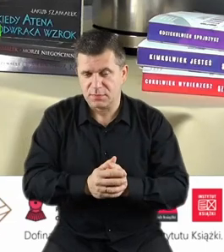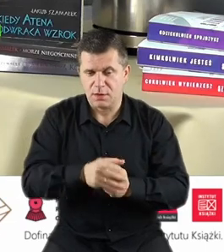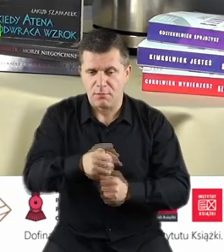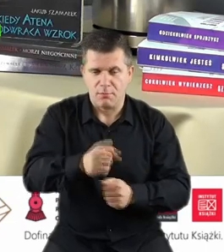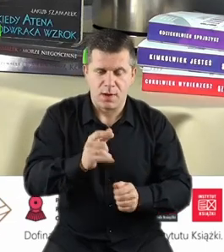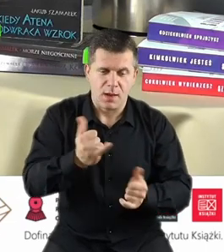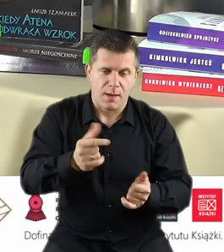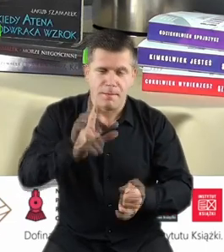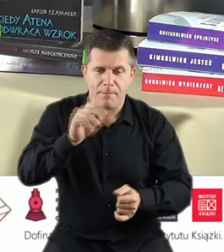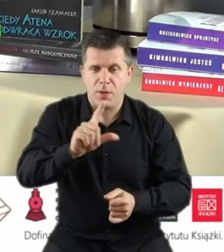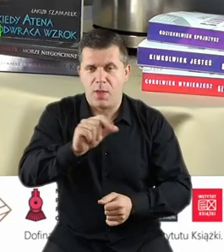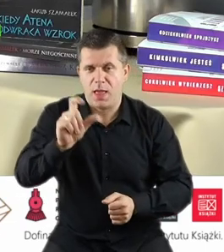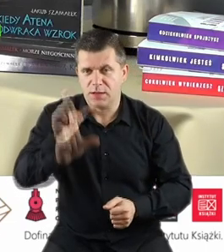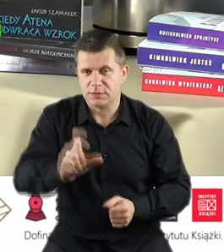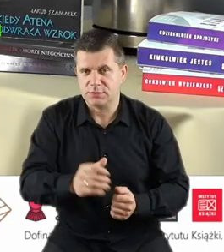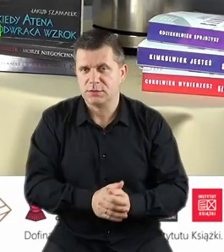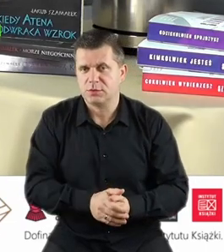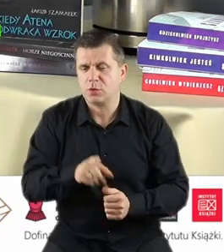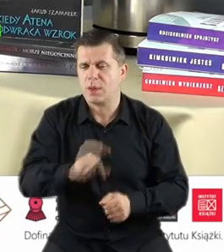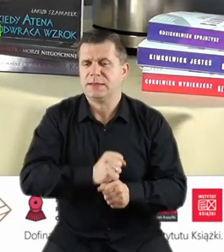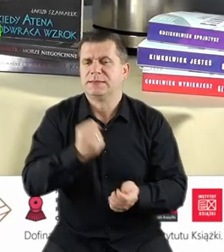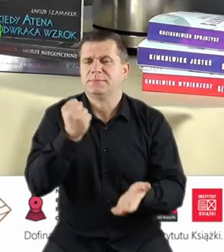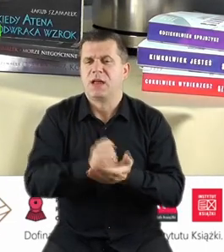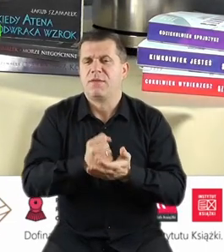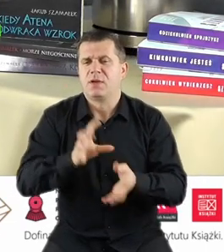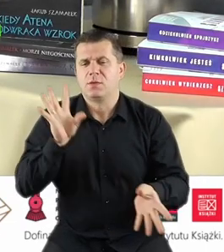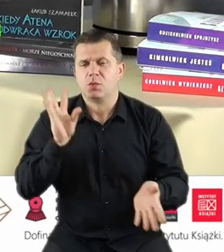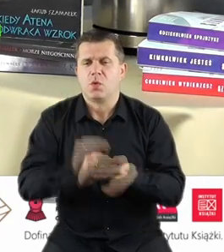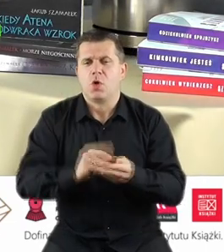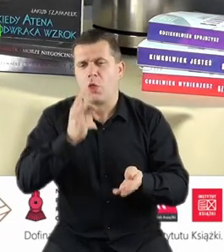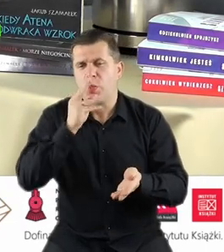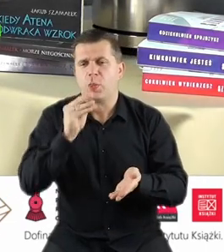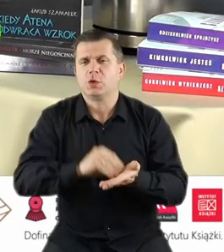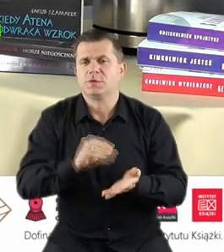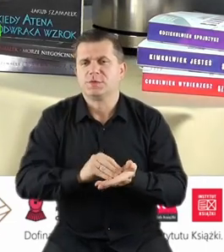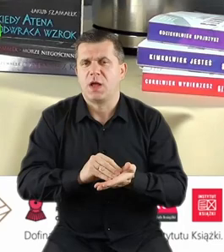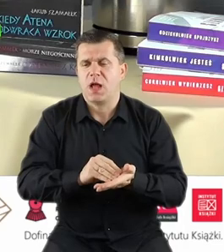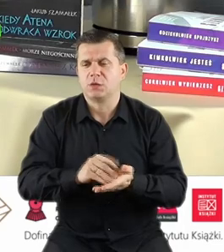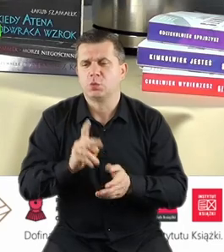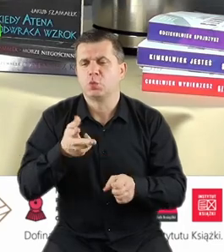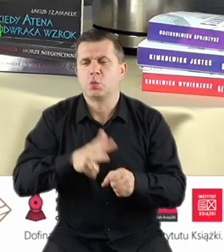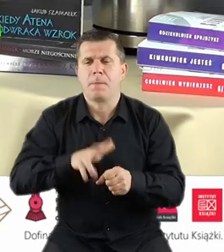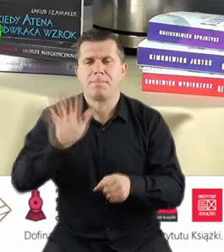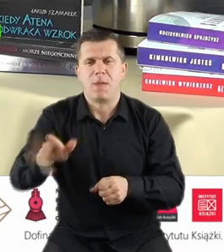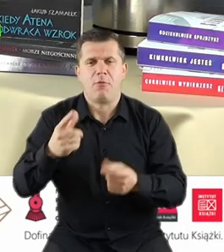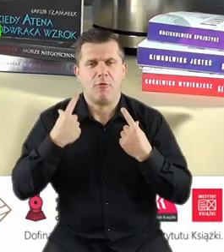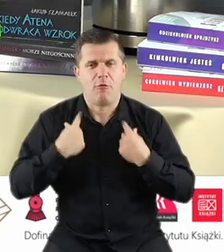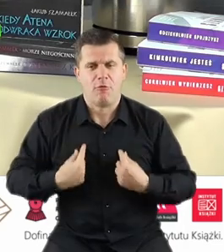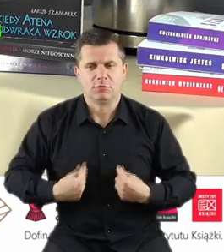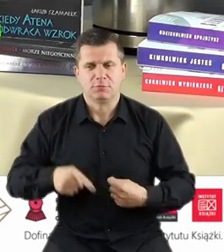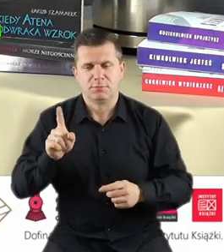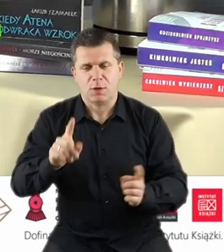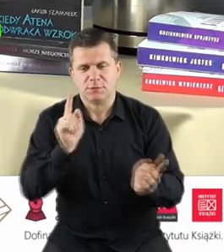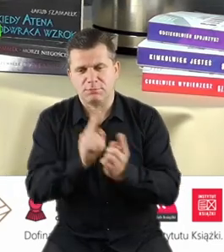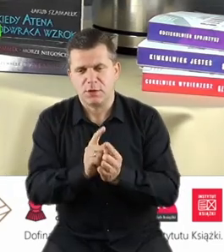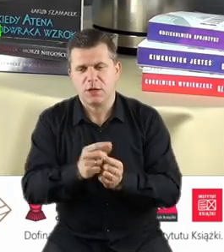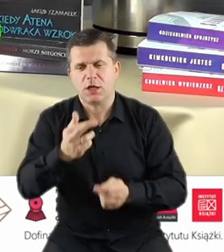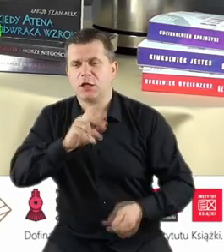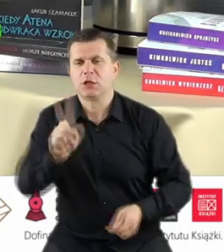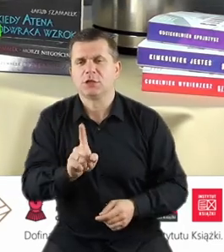mnie to jest bardziej kwestia doświadczeń, które ta postać przechodzi, które ma za sobą, które mogę spotkać, niż jakichś